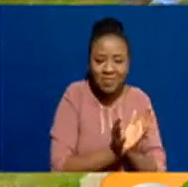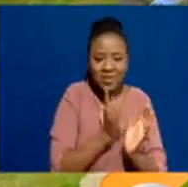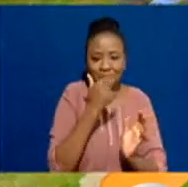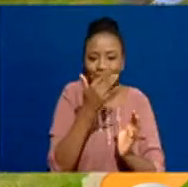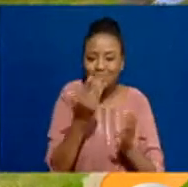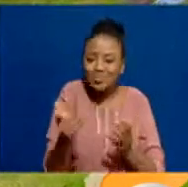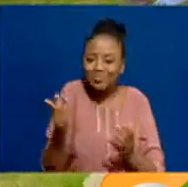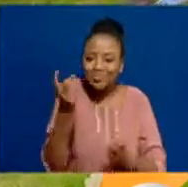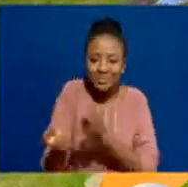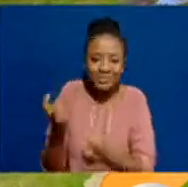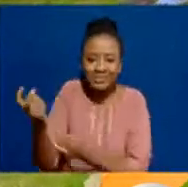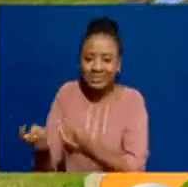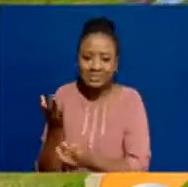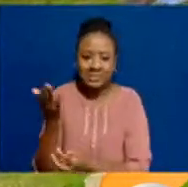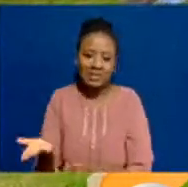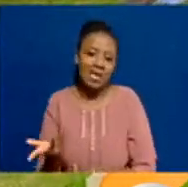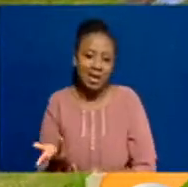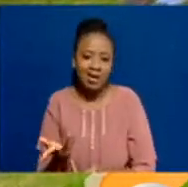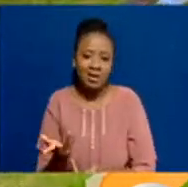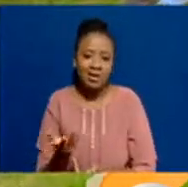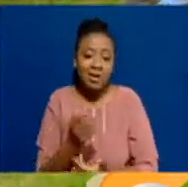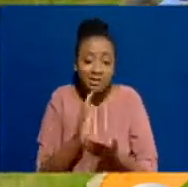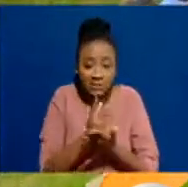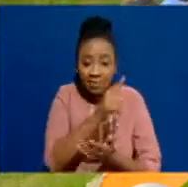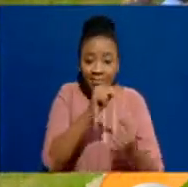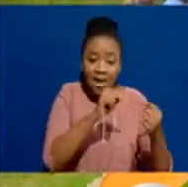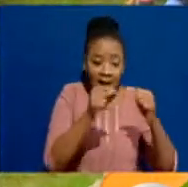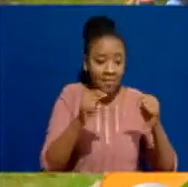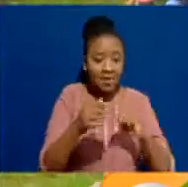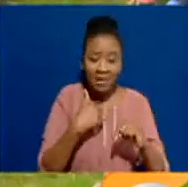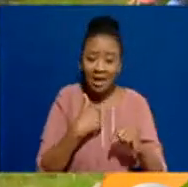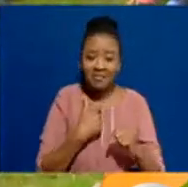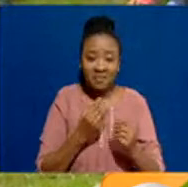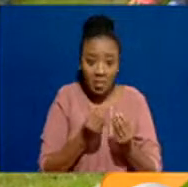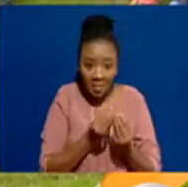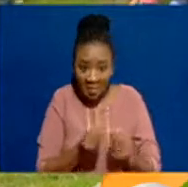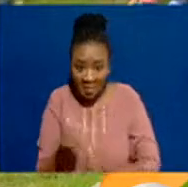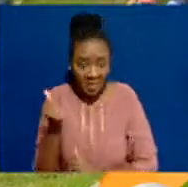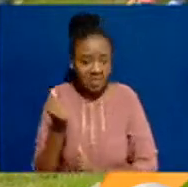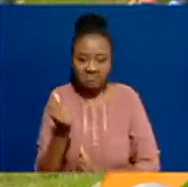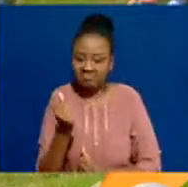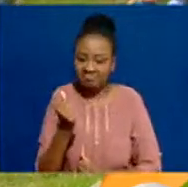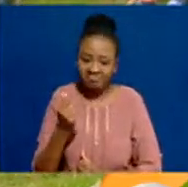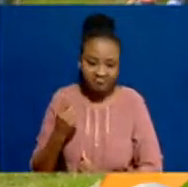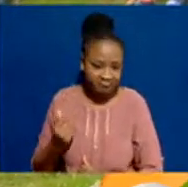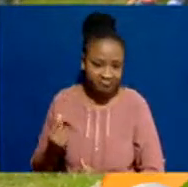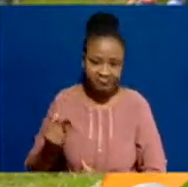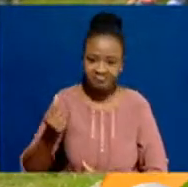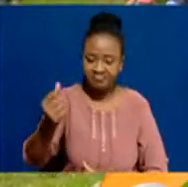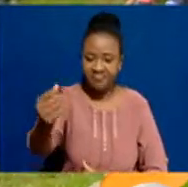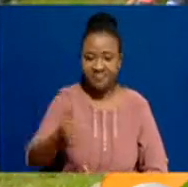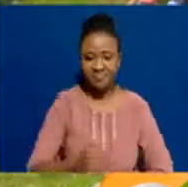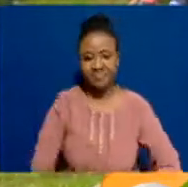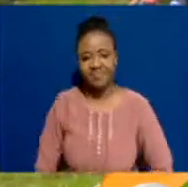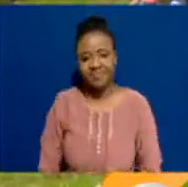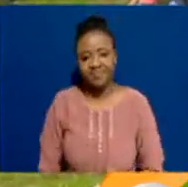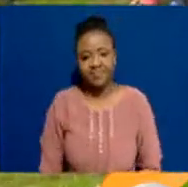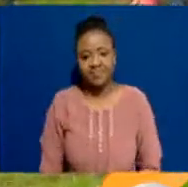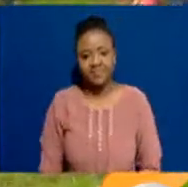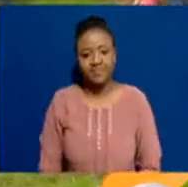na waathiriwa ambao hadi sasa wana majeraha ya kudumu. Safin Aching Oma nikiripotia Rudinga